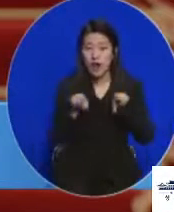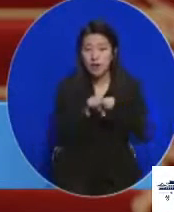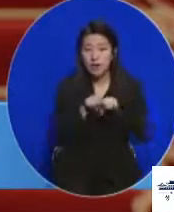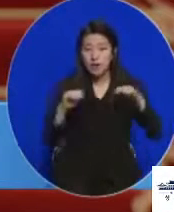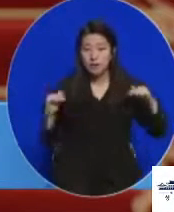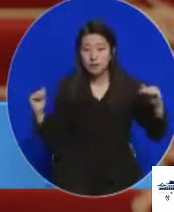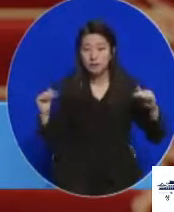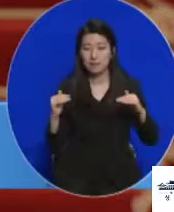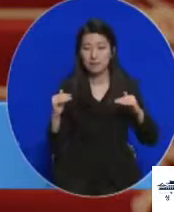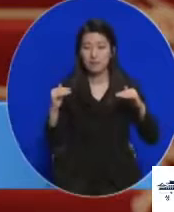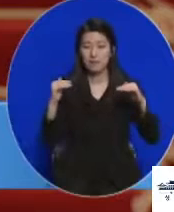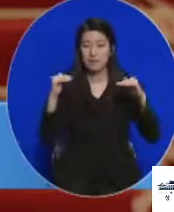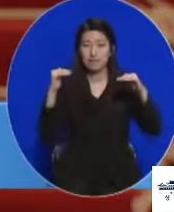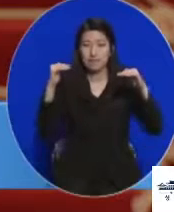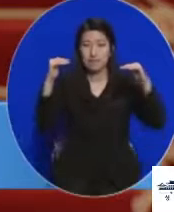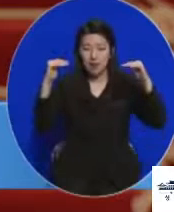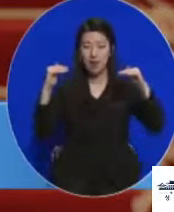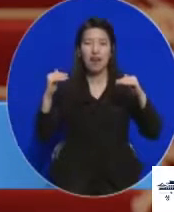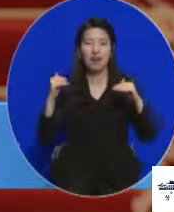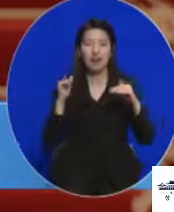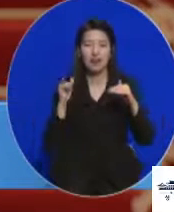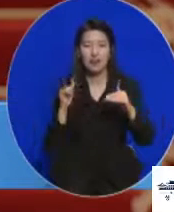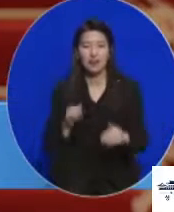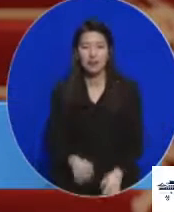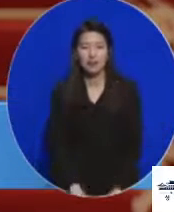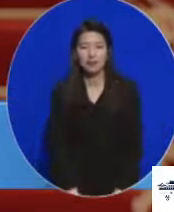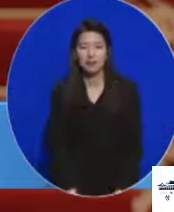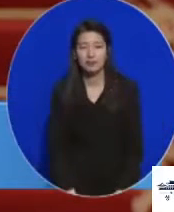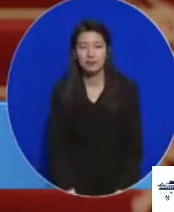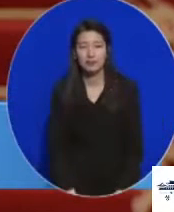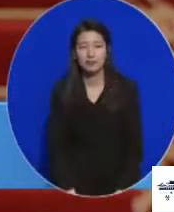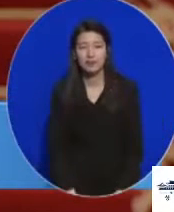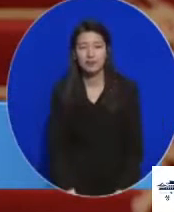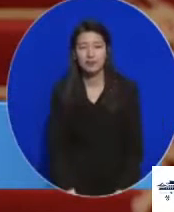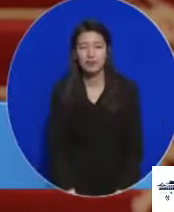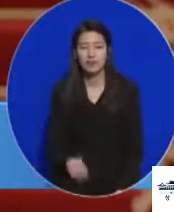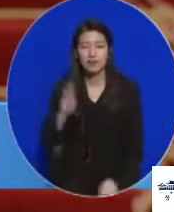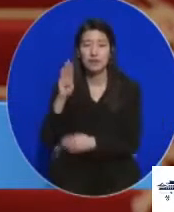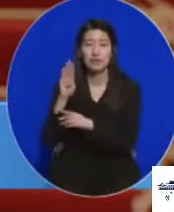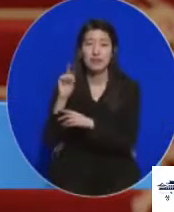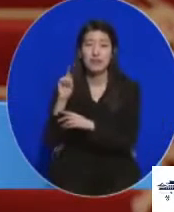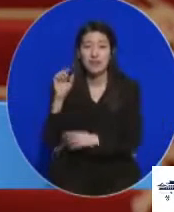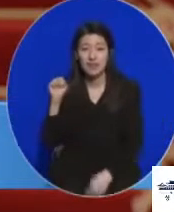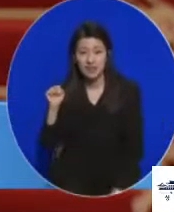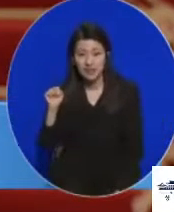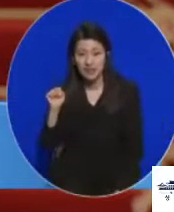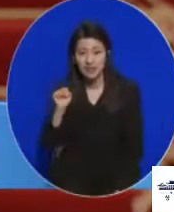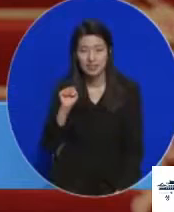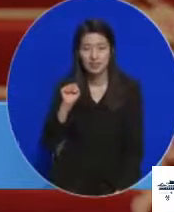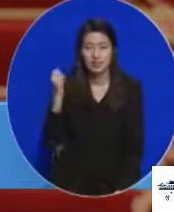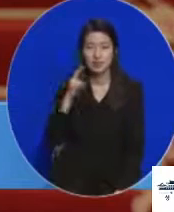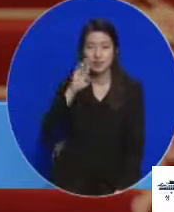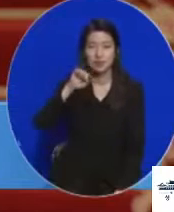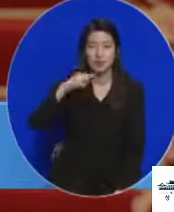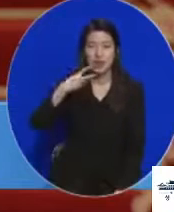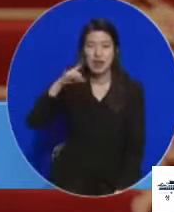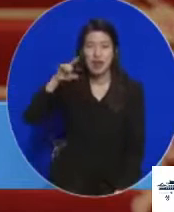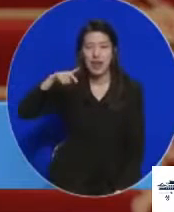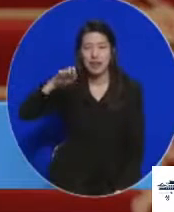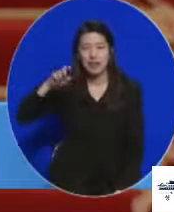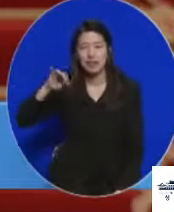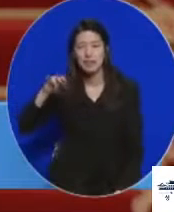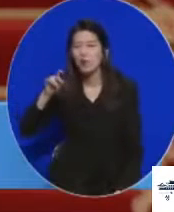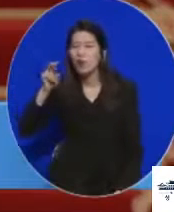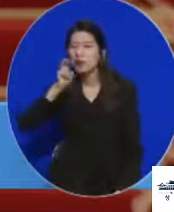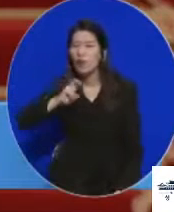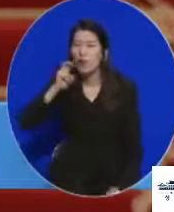큰 경쟁력을 갖게 되었습니다 bt 에서 와 블랙 티크 영화 기생충